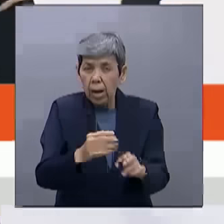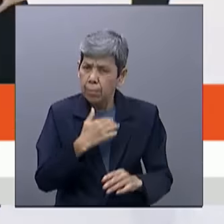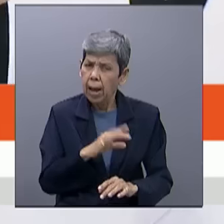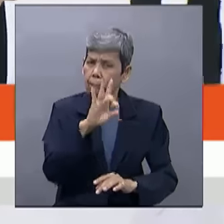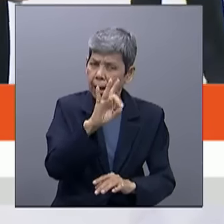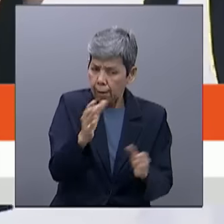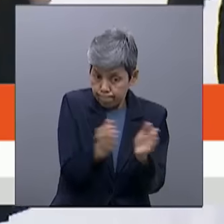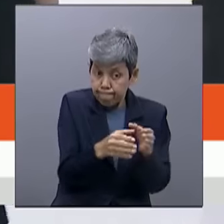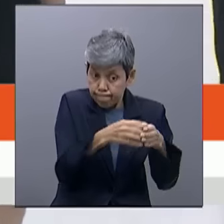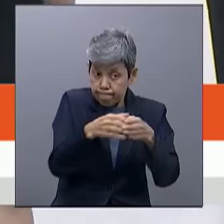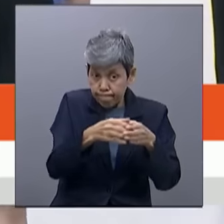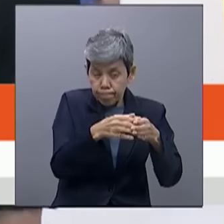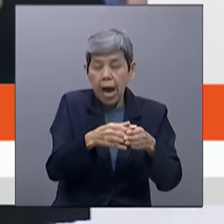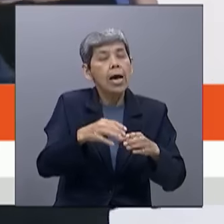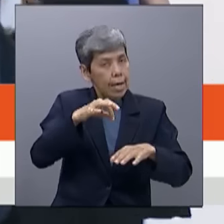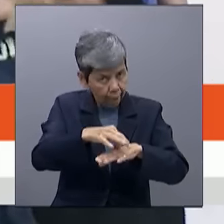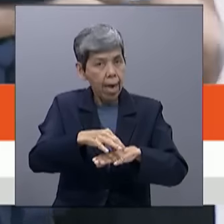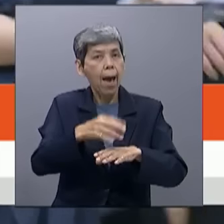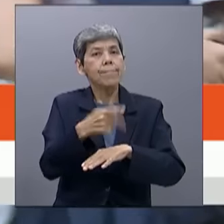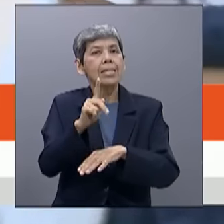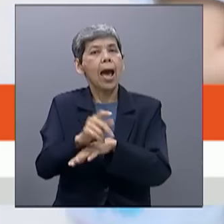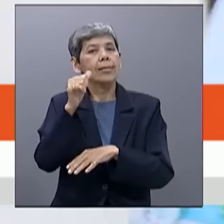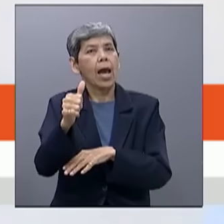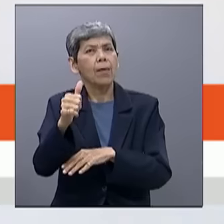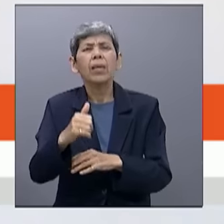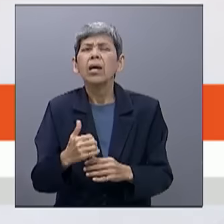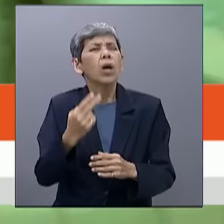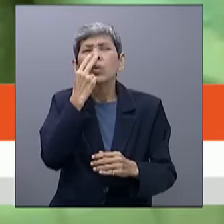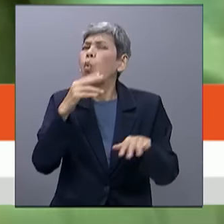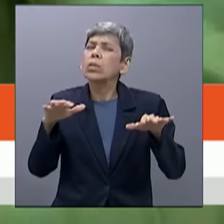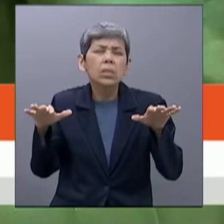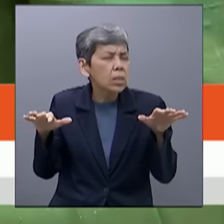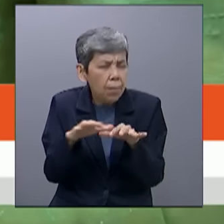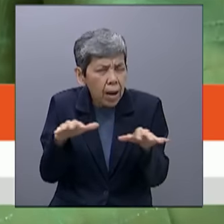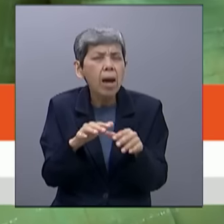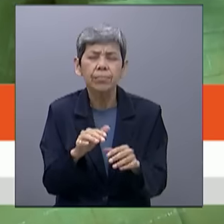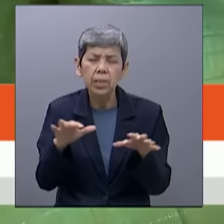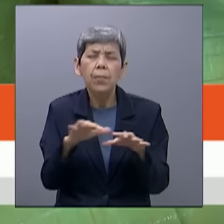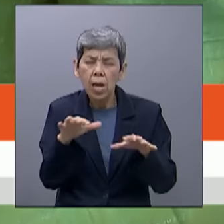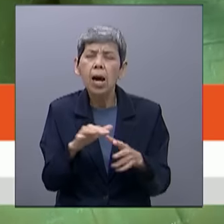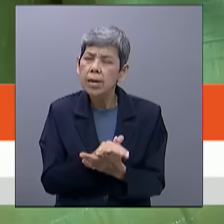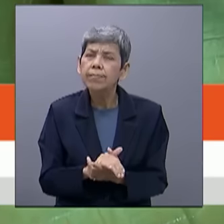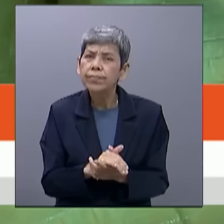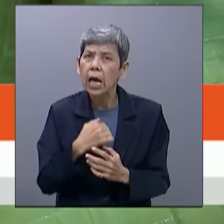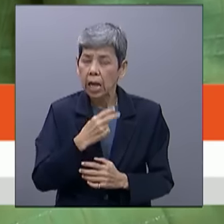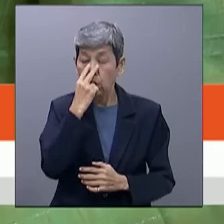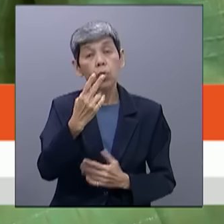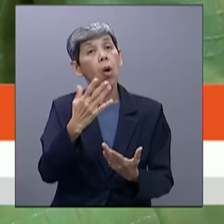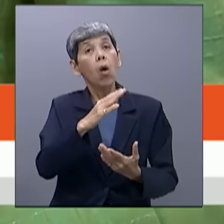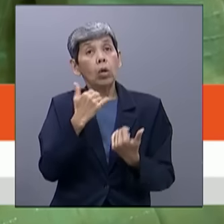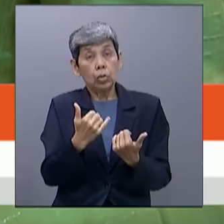นนั่นแหละคุณถึงจะได้ตำแหน่งประธานมันเป็นเรื่องปกตินะฮะก็แปลว่า